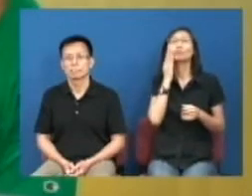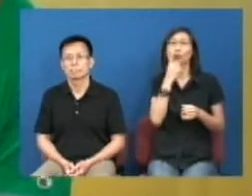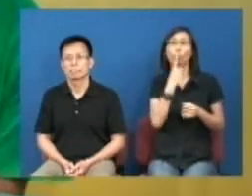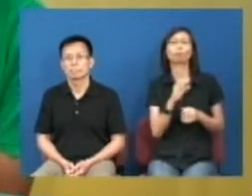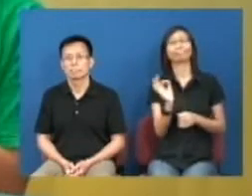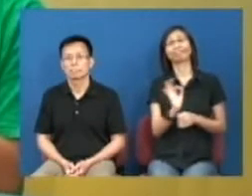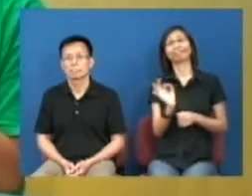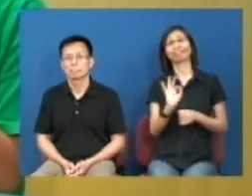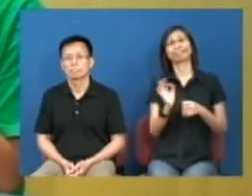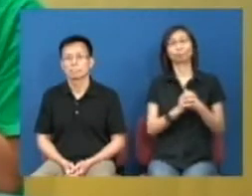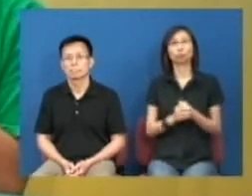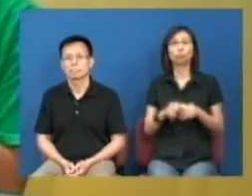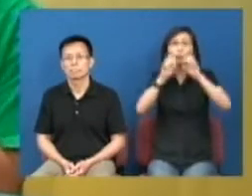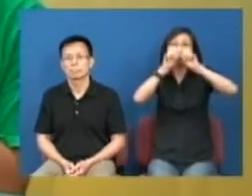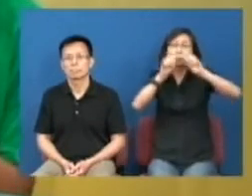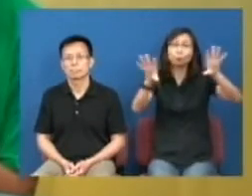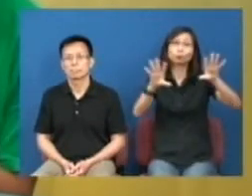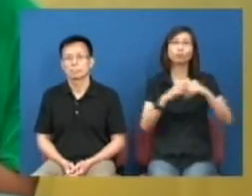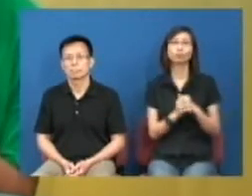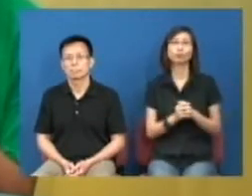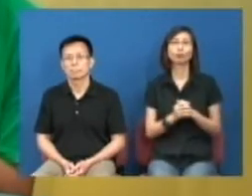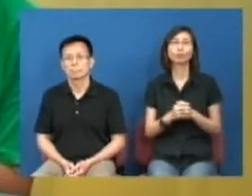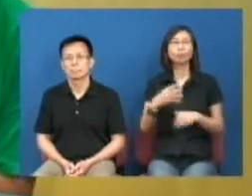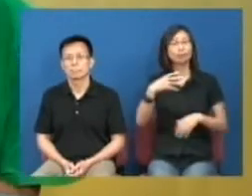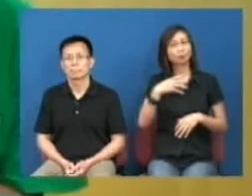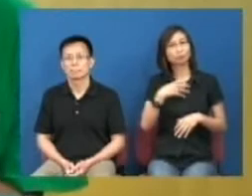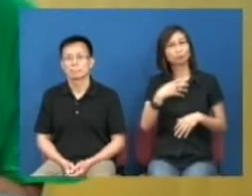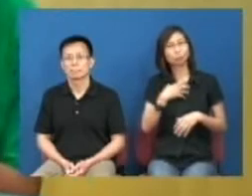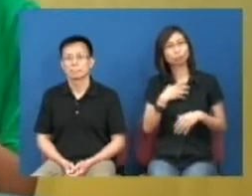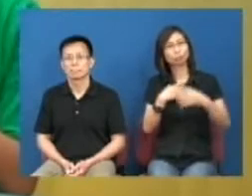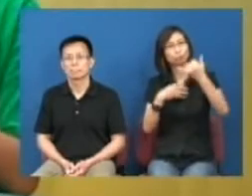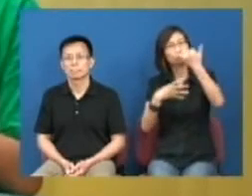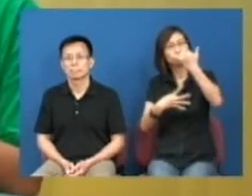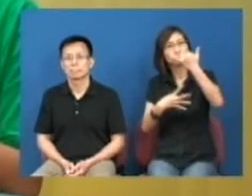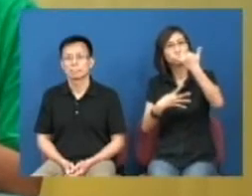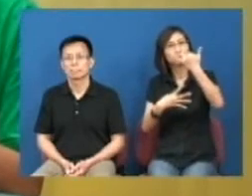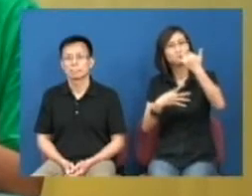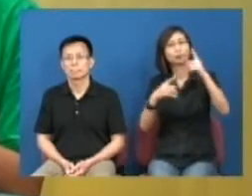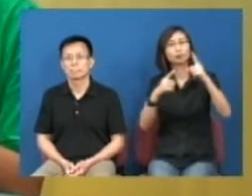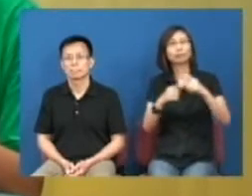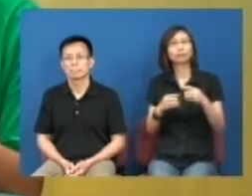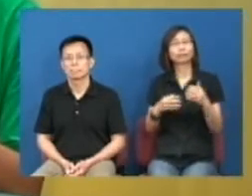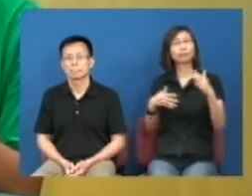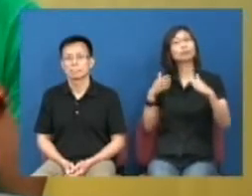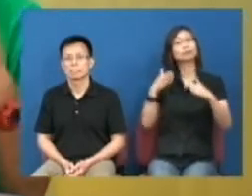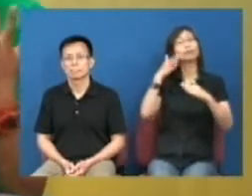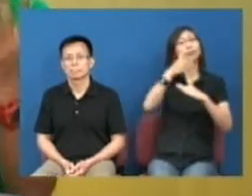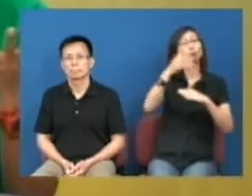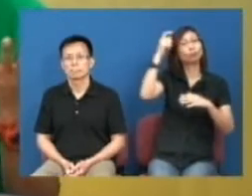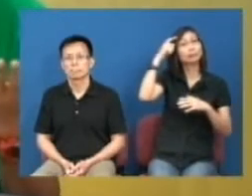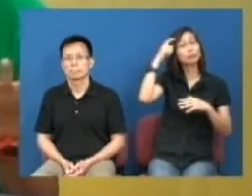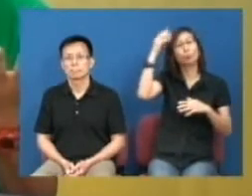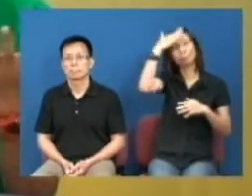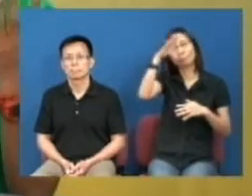講。咁當然我諗經歷過六四人就覺得即係好吃驚啊，或者覺得哇，你竟然咧厚顏無恥夠膽，